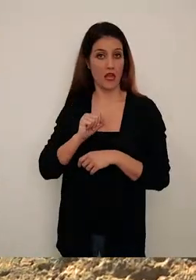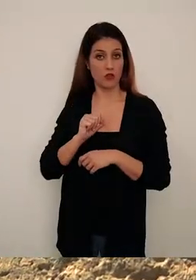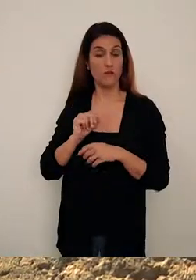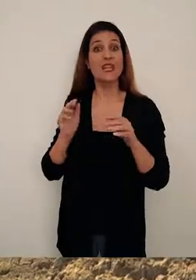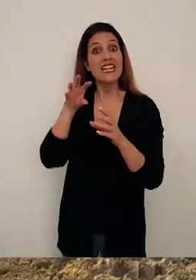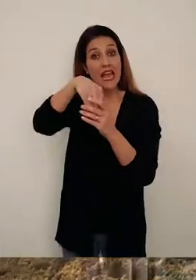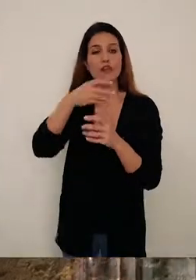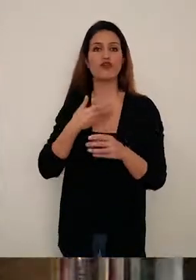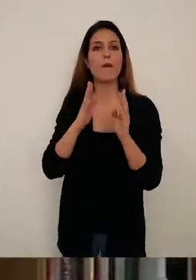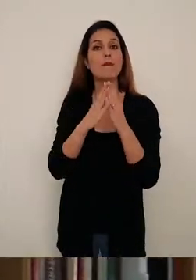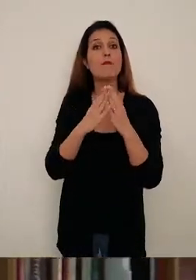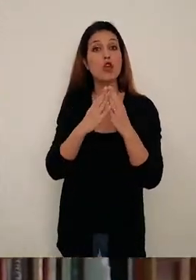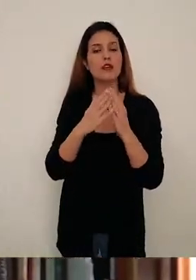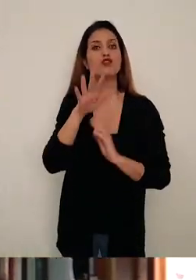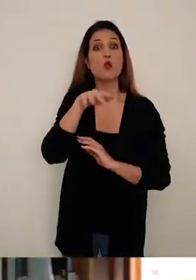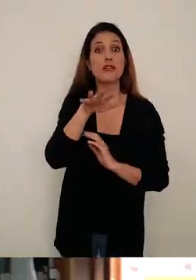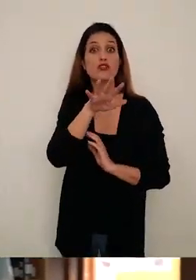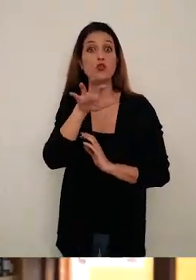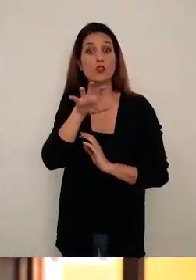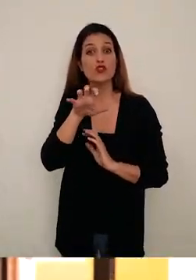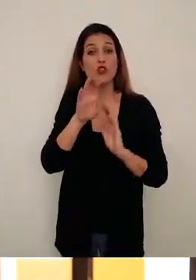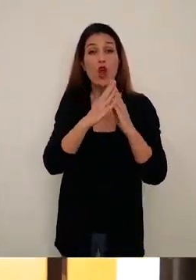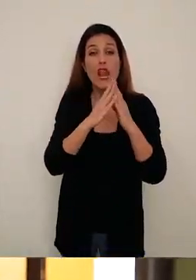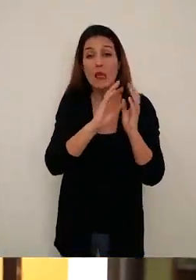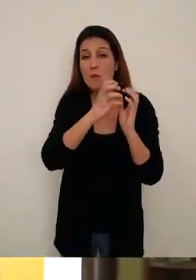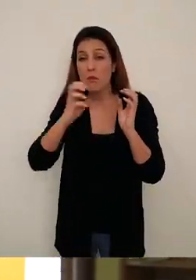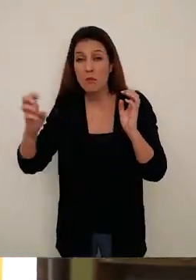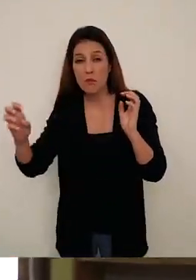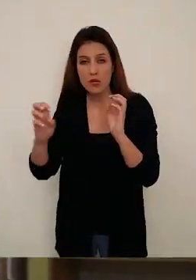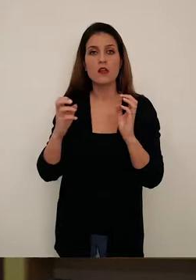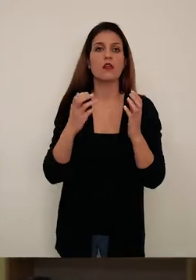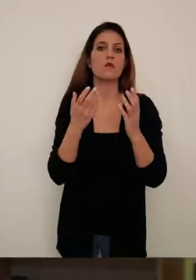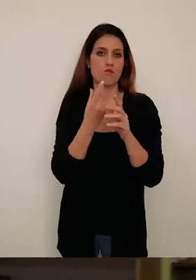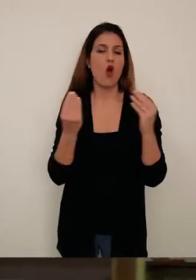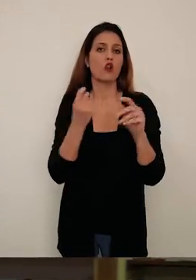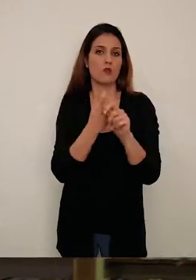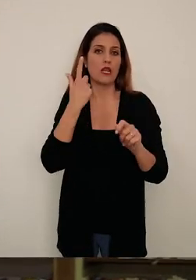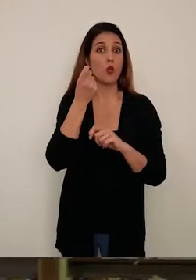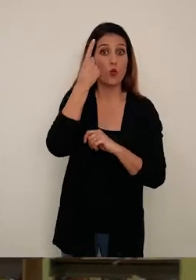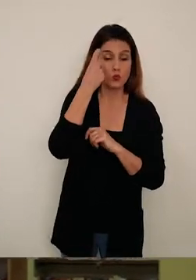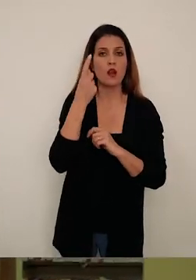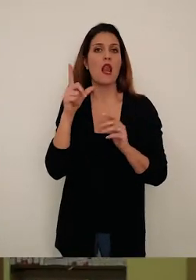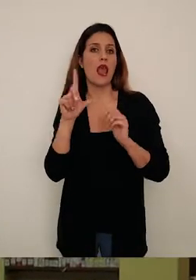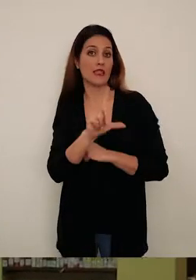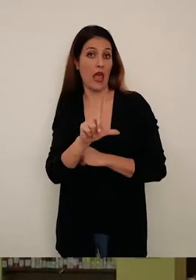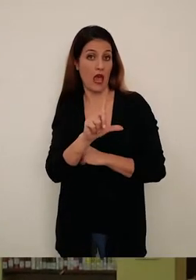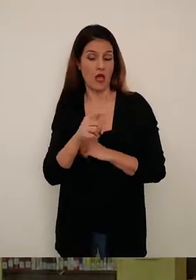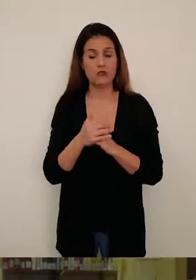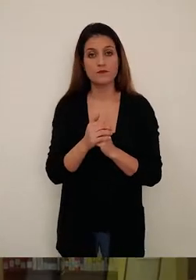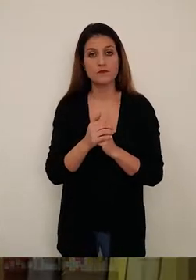La biblioteca che troviamo all'interno è dotata di oltre 5.500 volumi di grande pregio culturale e